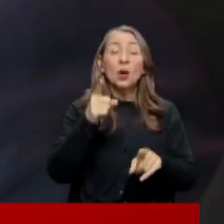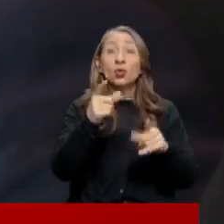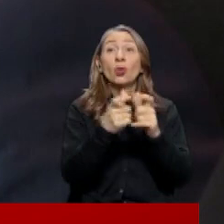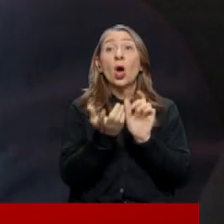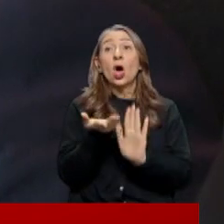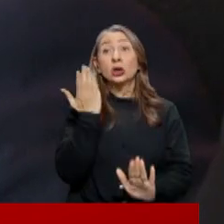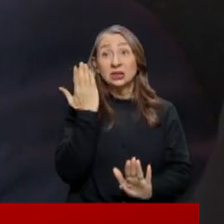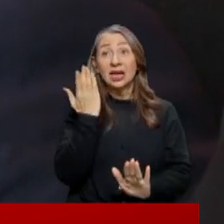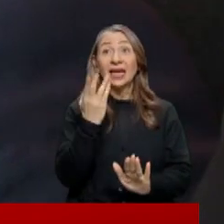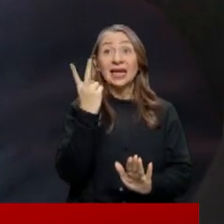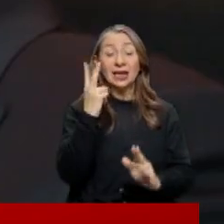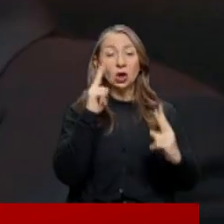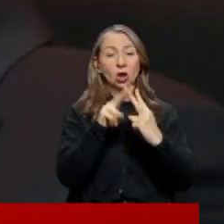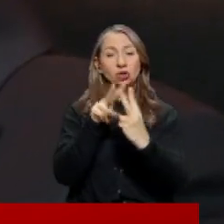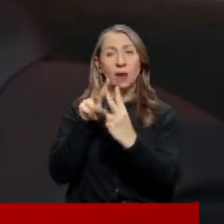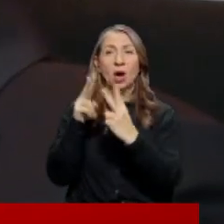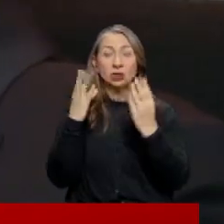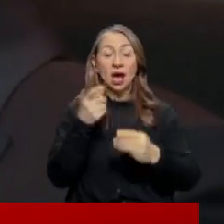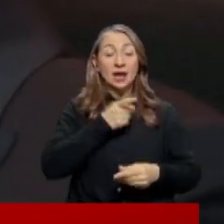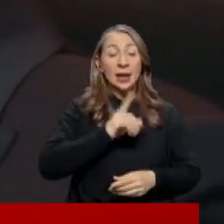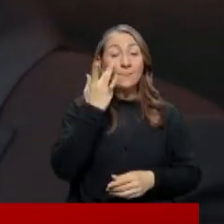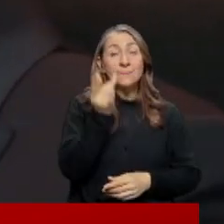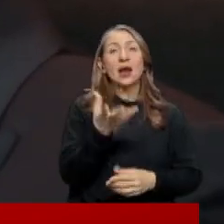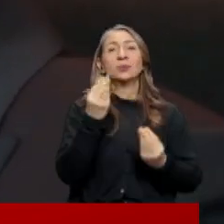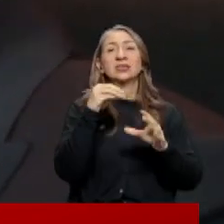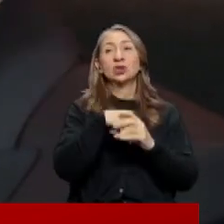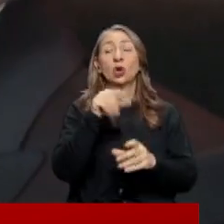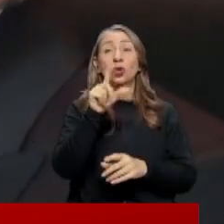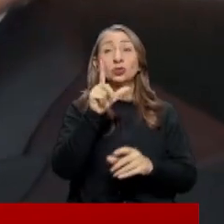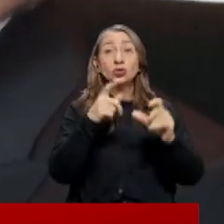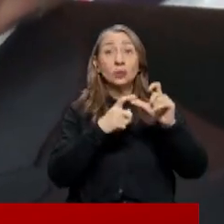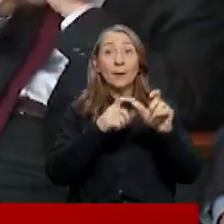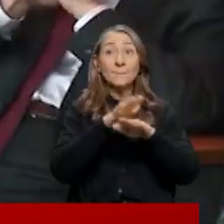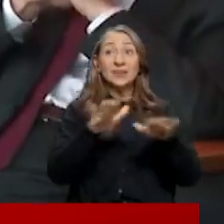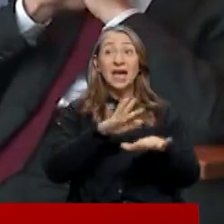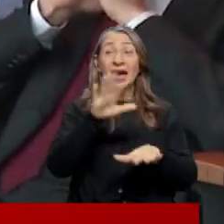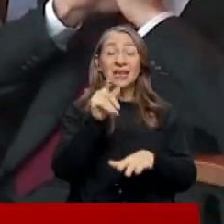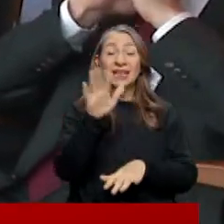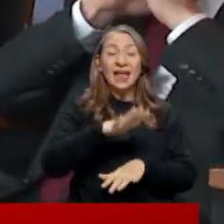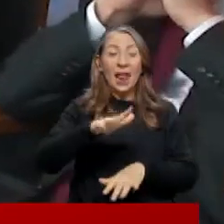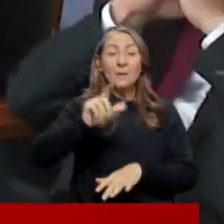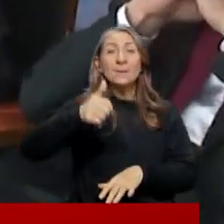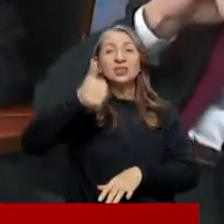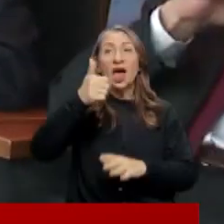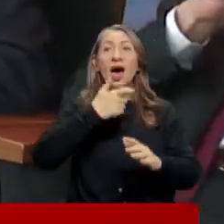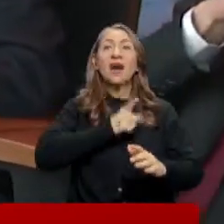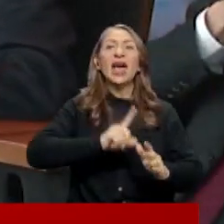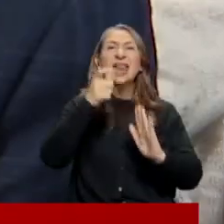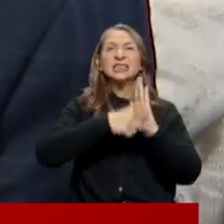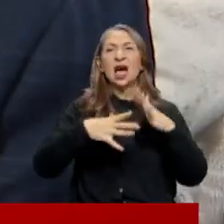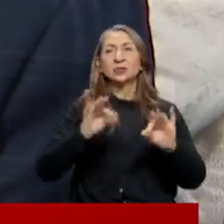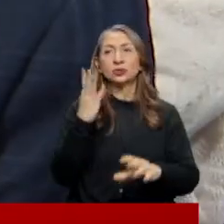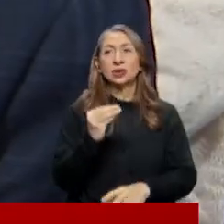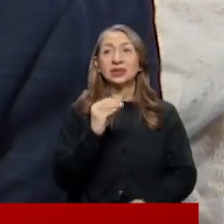toplantı öncesinde de ikili görüşmeler olacak adayı belirlemek için. 13 Şubat'ta masada her genel başkanın aday listesi de hazır olmuş